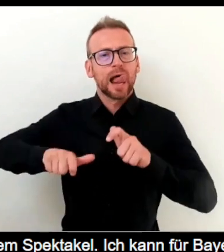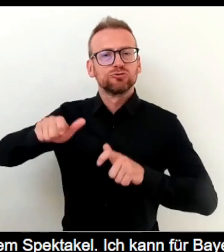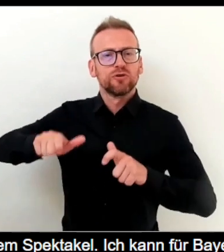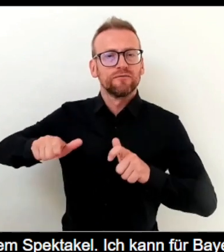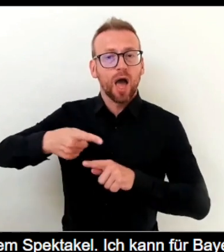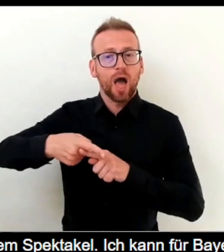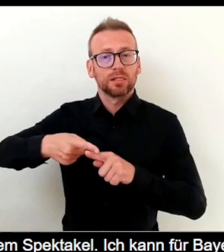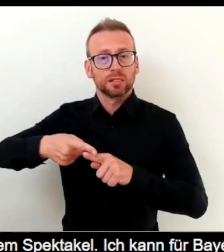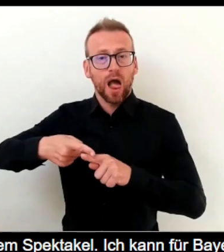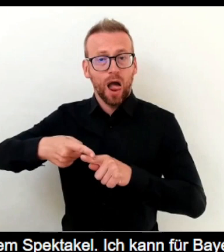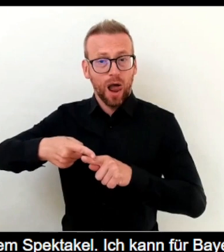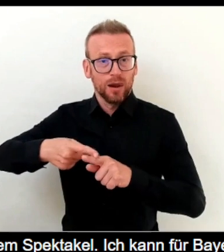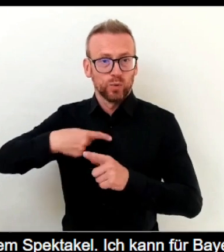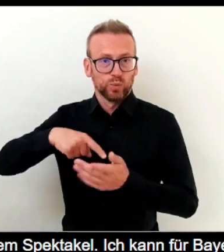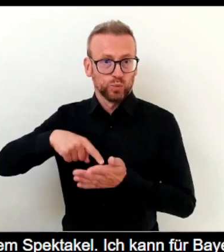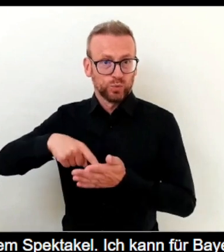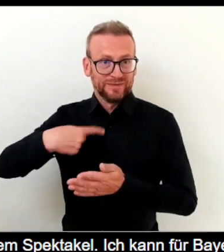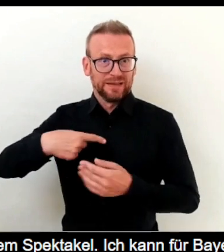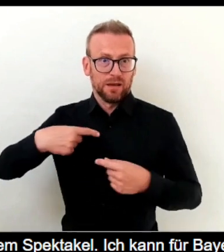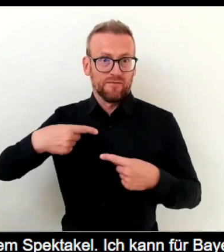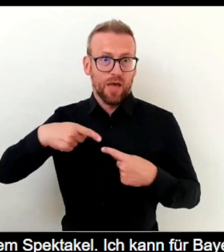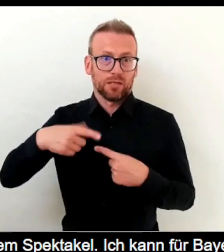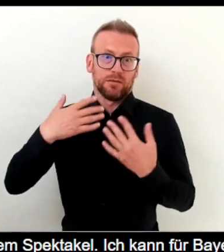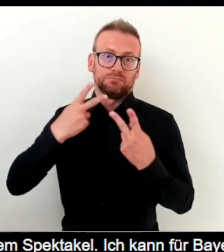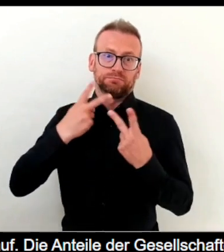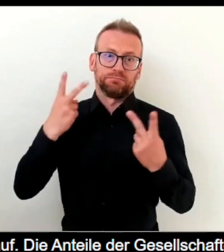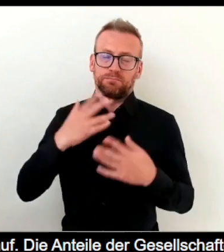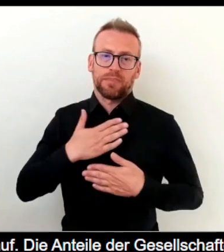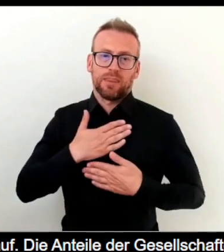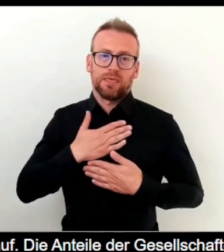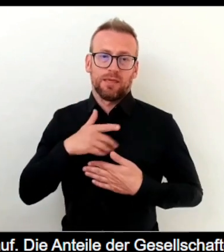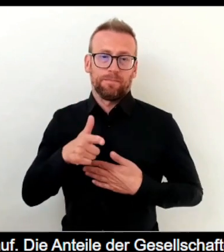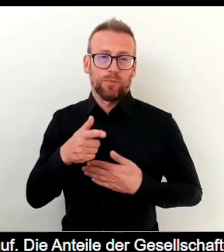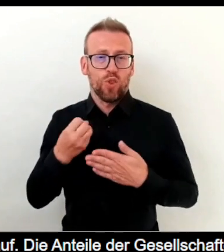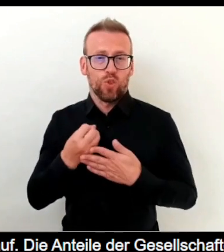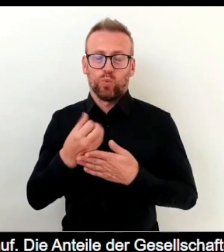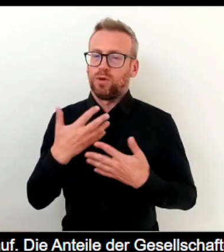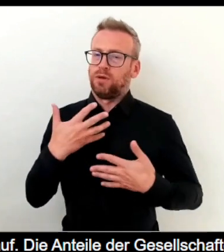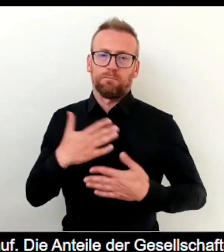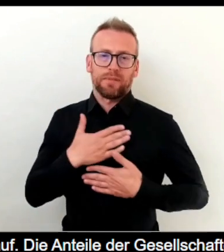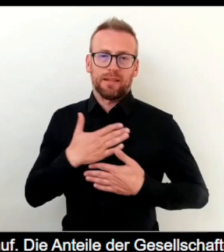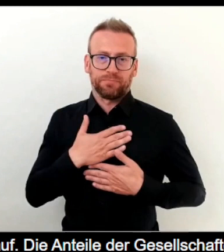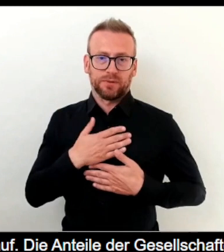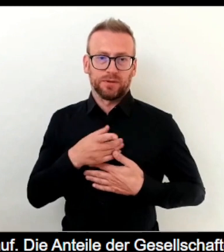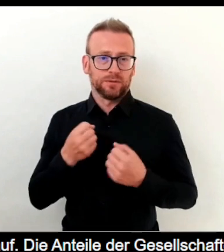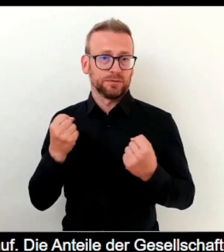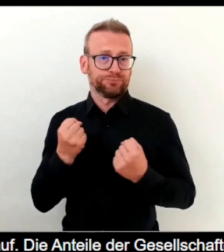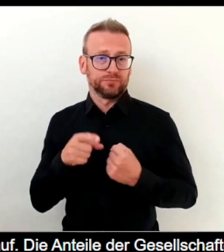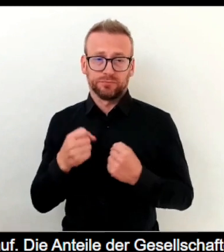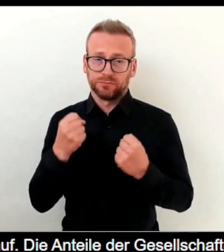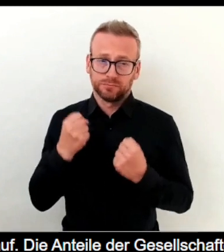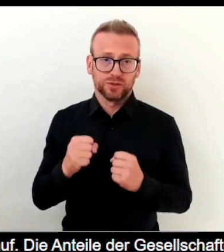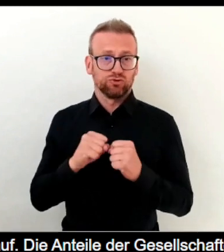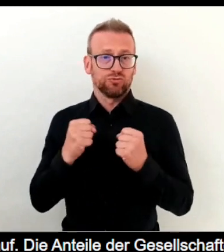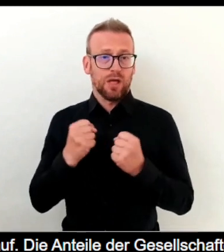eigenaktivierten Heizeffekt hat. Das wird also heute etwas günstiger. Dafür ist Passivall länger als der fliegende Holländer. Insofern gleicht sich